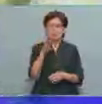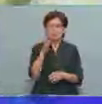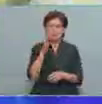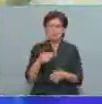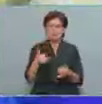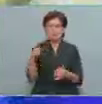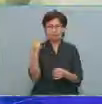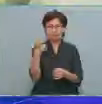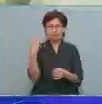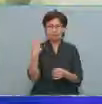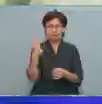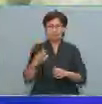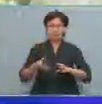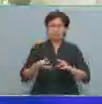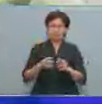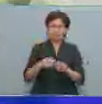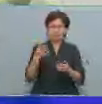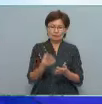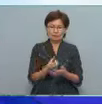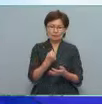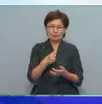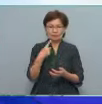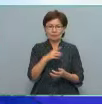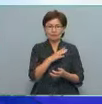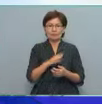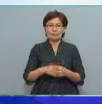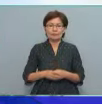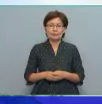де шаруамызды ширатқан үстіне ширата береміз, дейді мұндағы